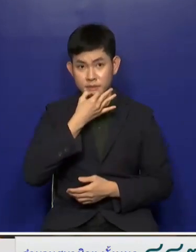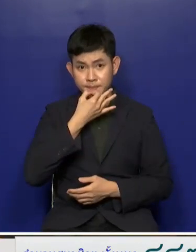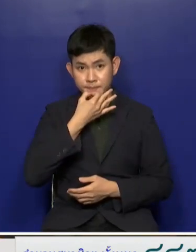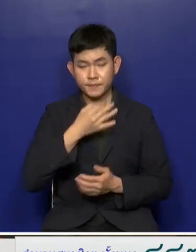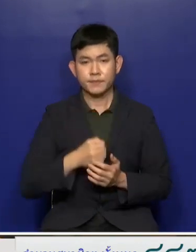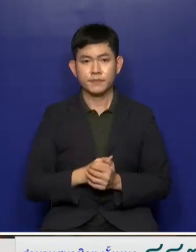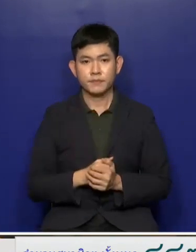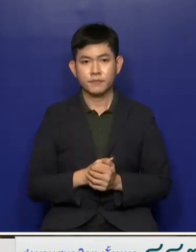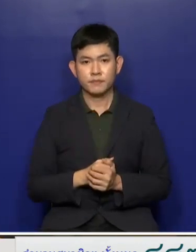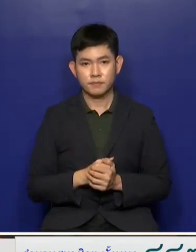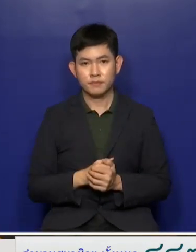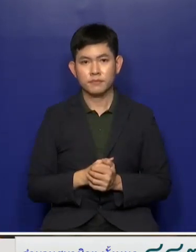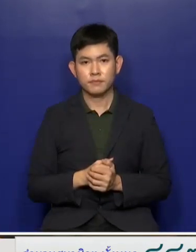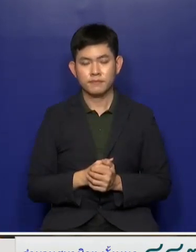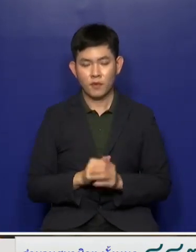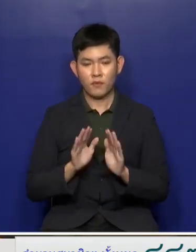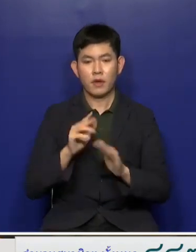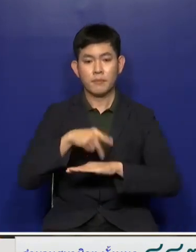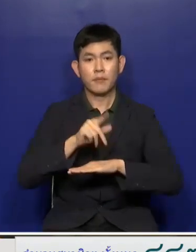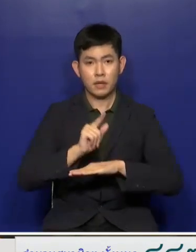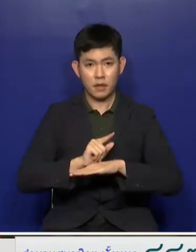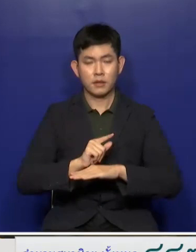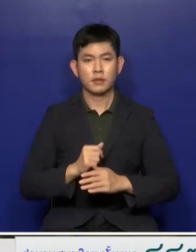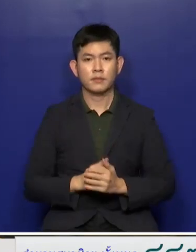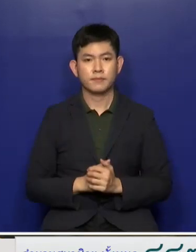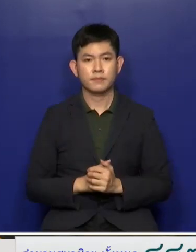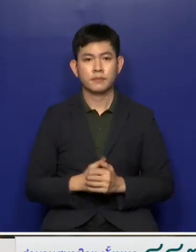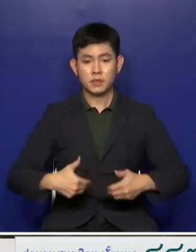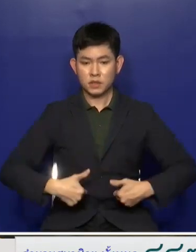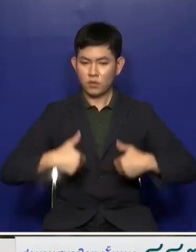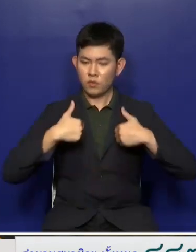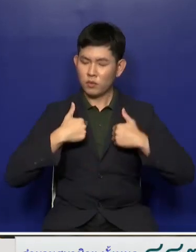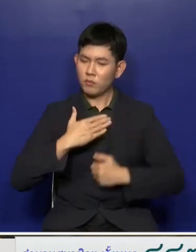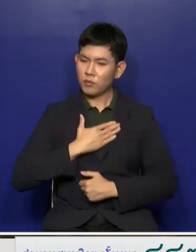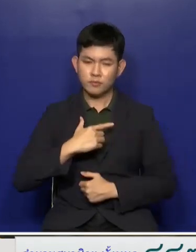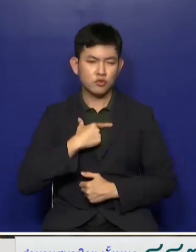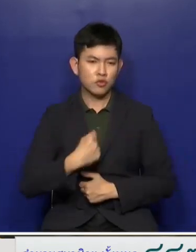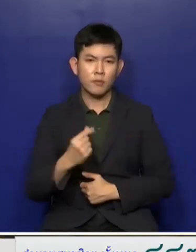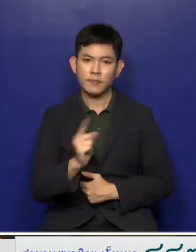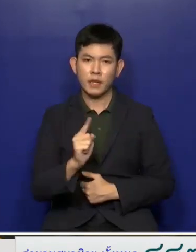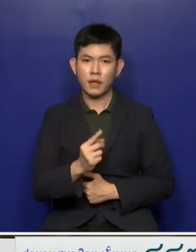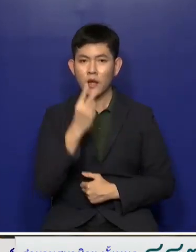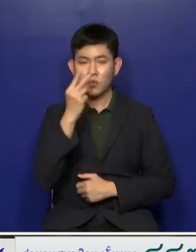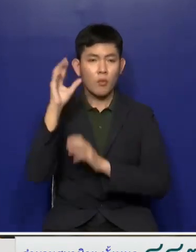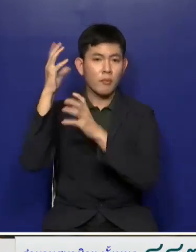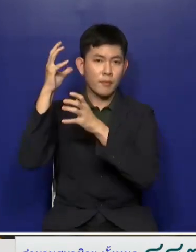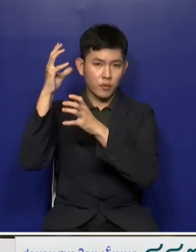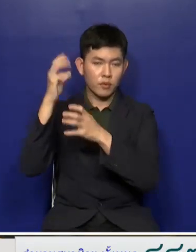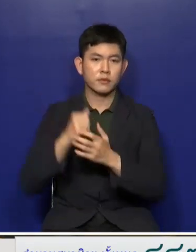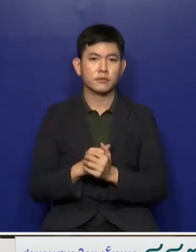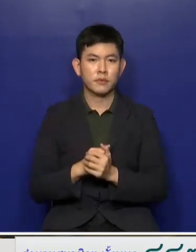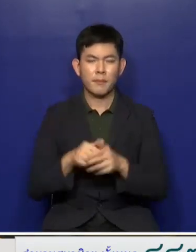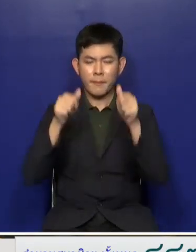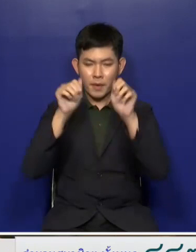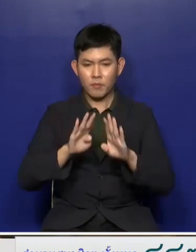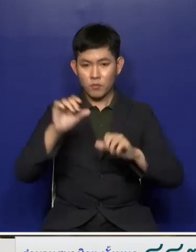ลกผมอยากจะกราบเรียนท่านประธานว่าชีวิตผมชอบอยู่เรื่องนึงก็คือชอบดูหนังประเภทวิทยาศ